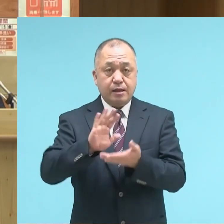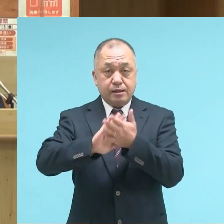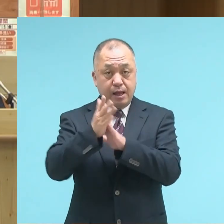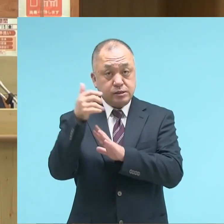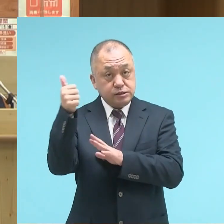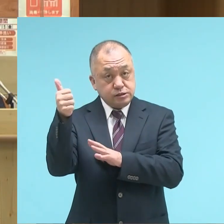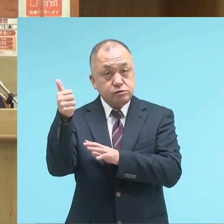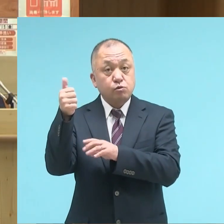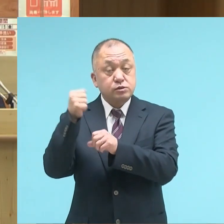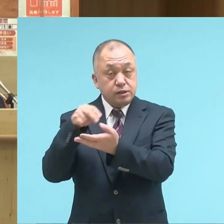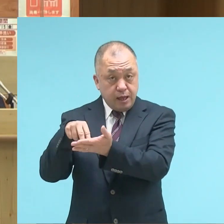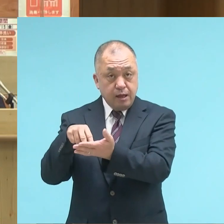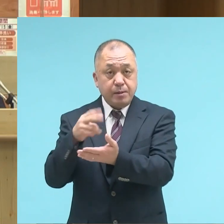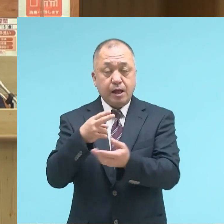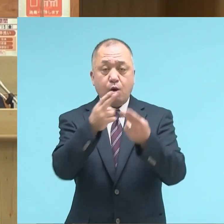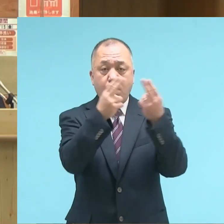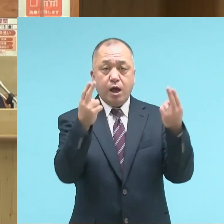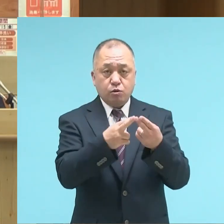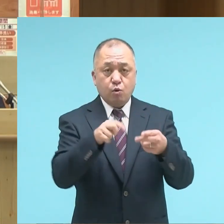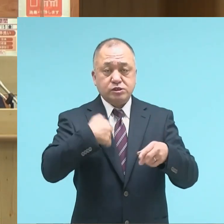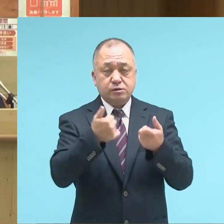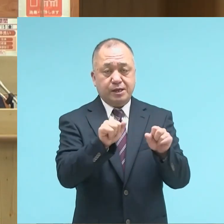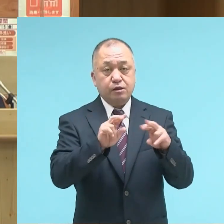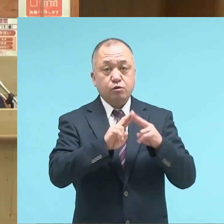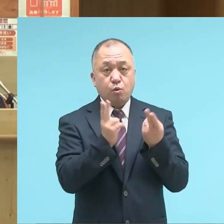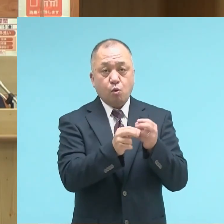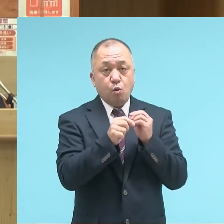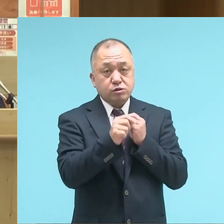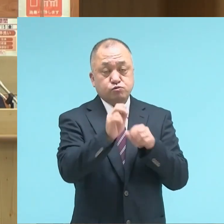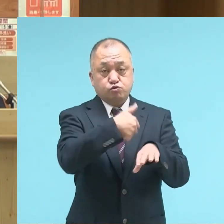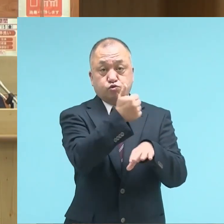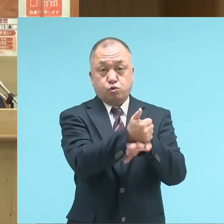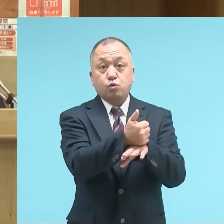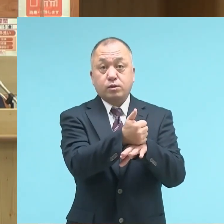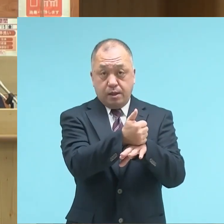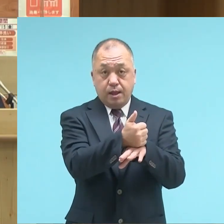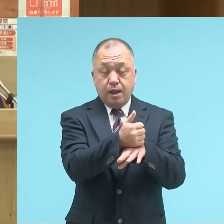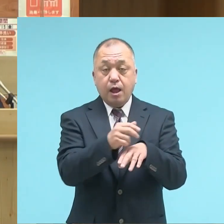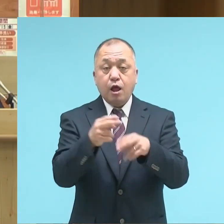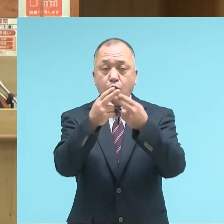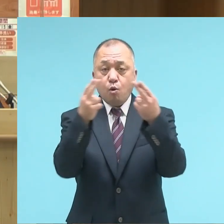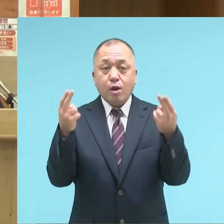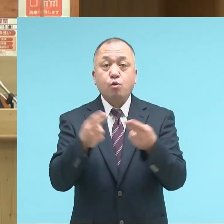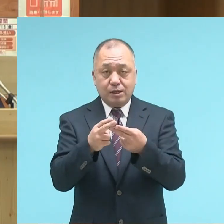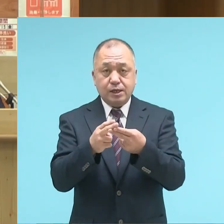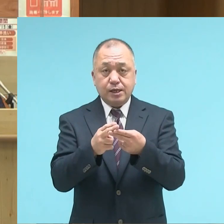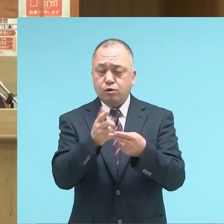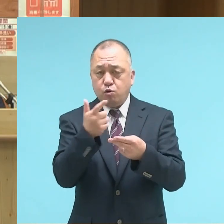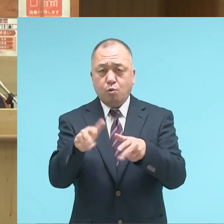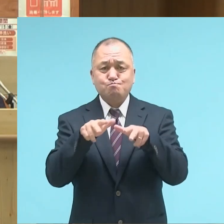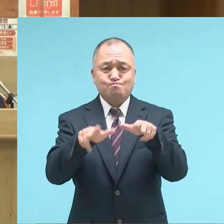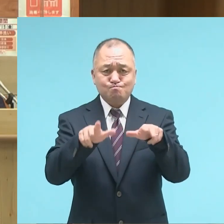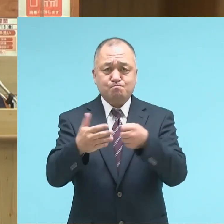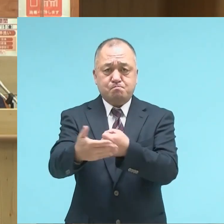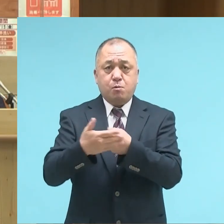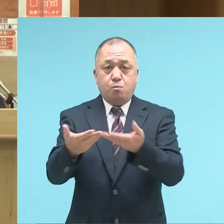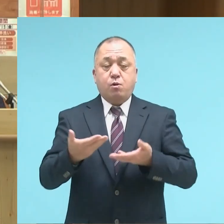の会長としてもそうですけども、農政全般にわたってさまざまな形でお力添えをいただいてまいり